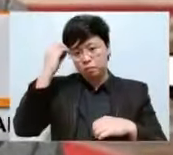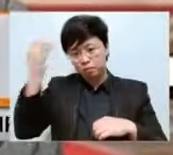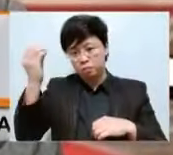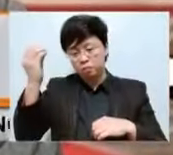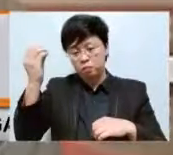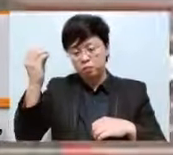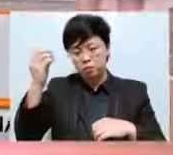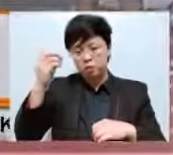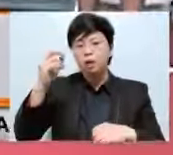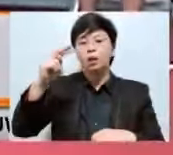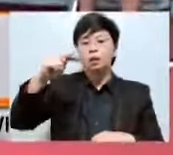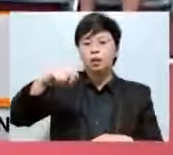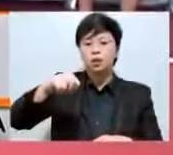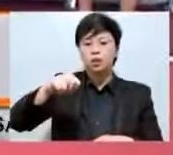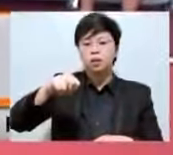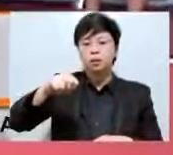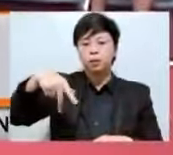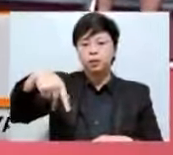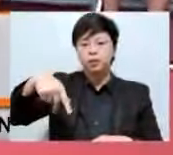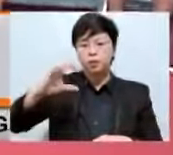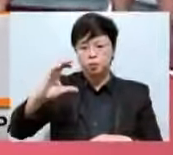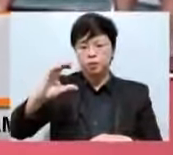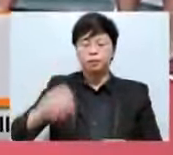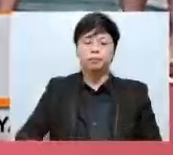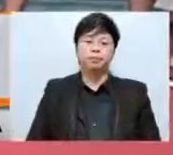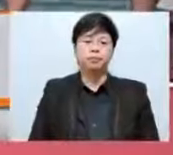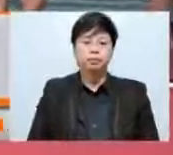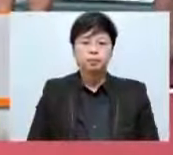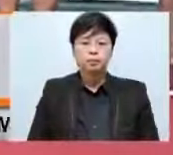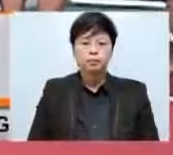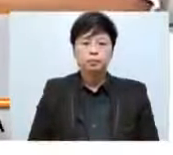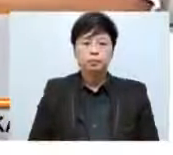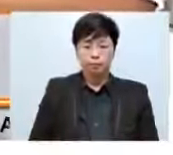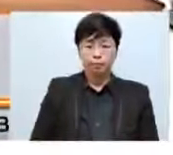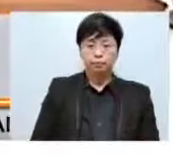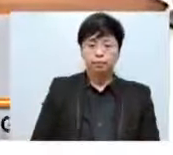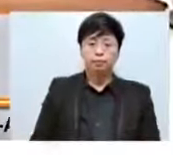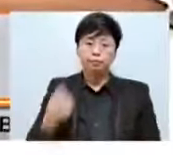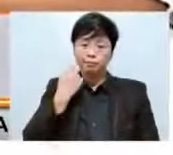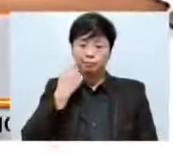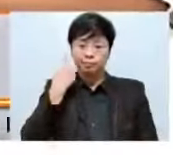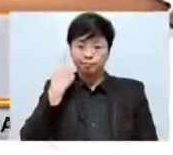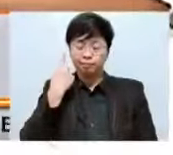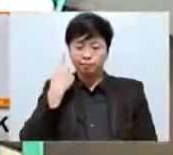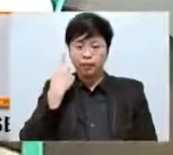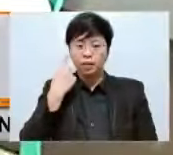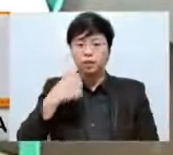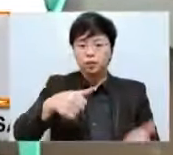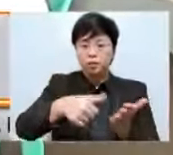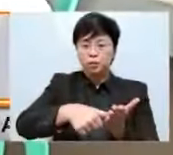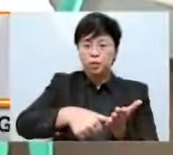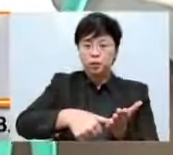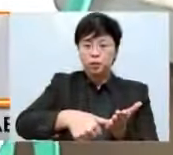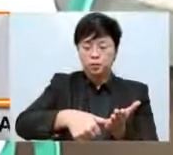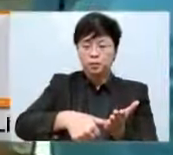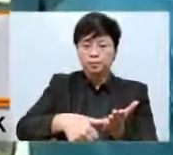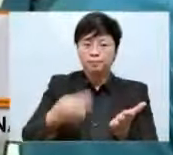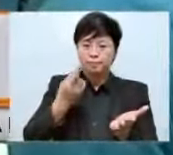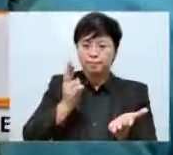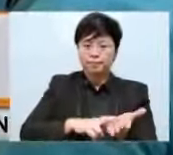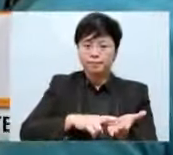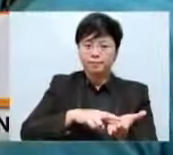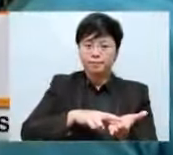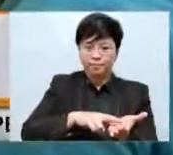Privacy Commission. Kanina, umarangkada ang voter education at satellite registration sa pamantasan ng lungsod ng Maynila